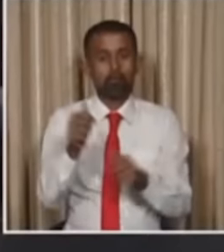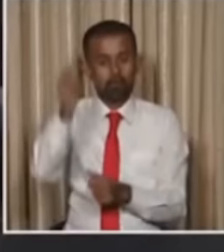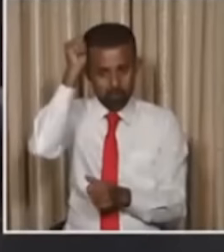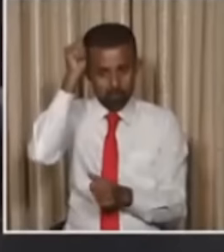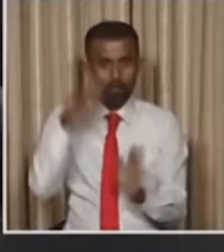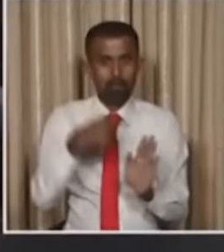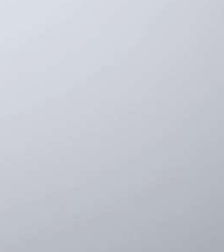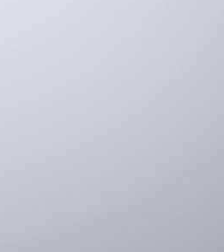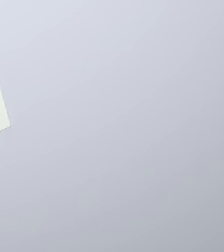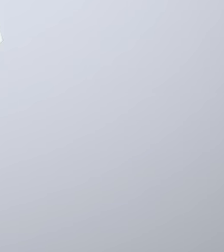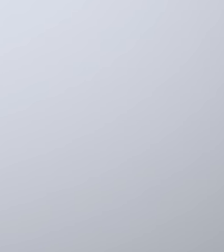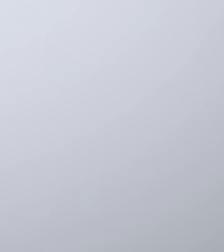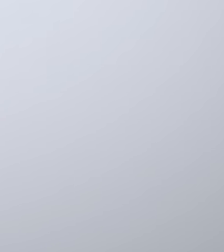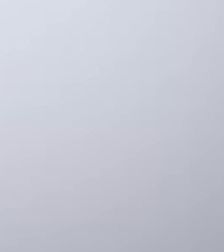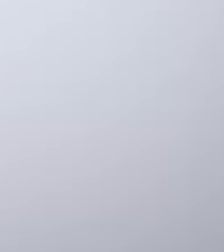තියෙන රටක් මෙහෙම.